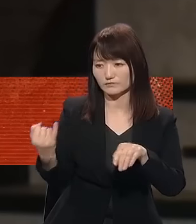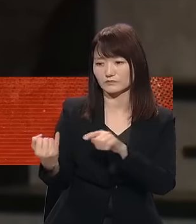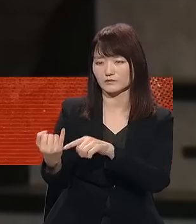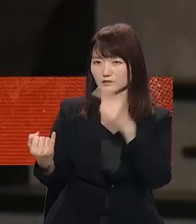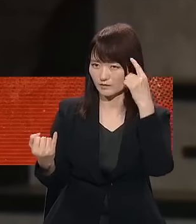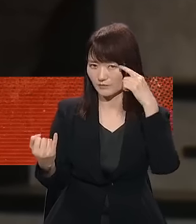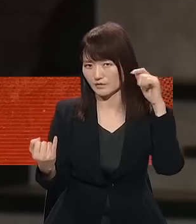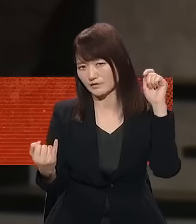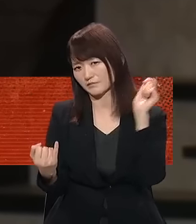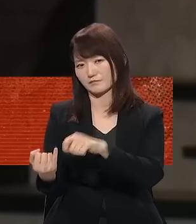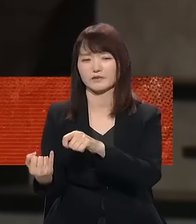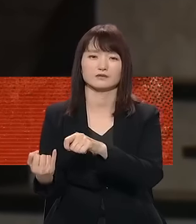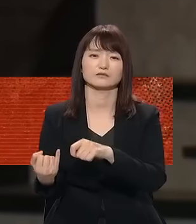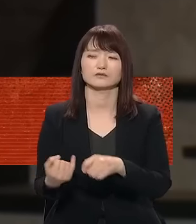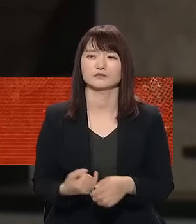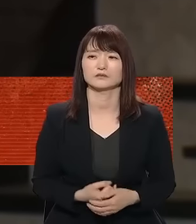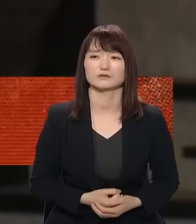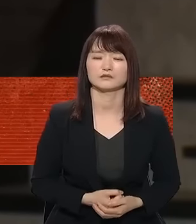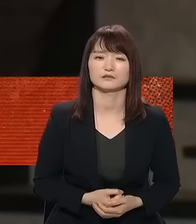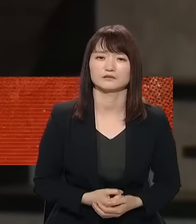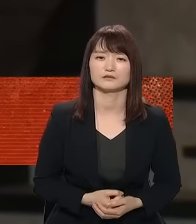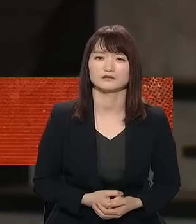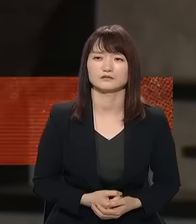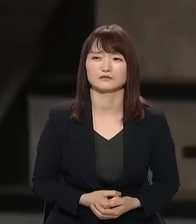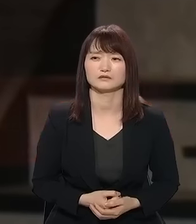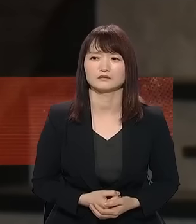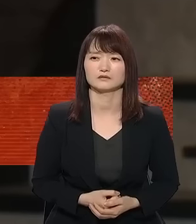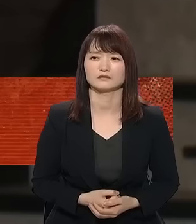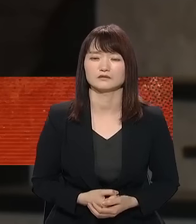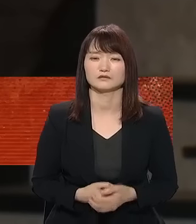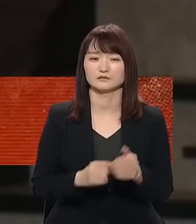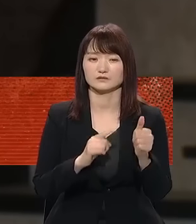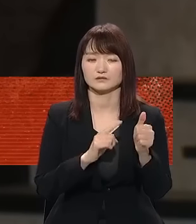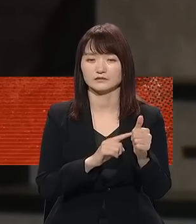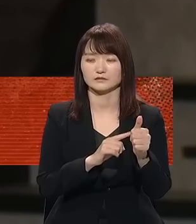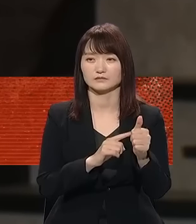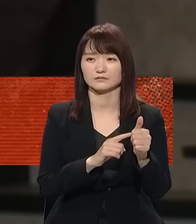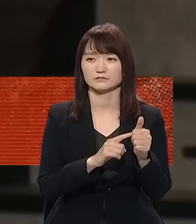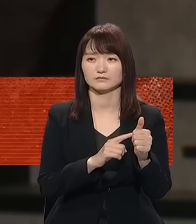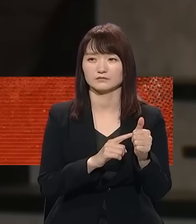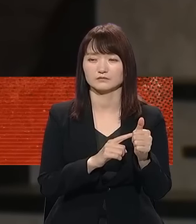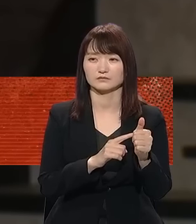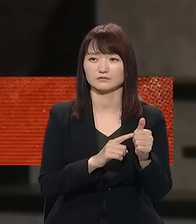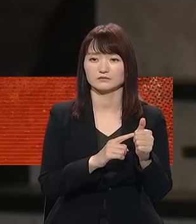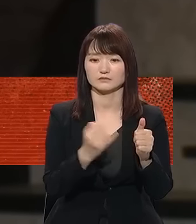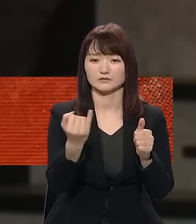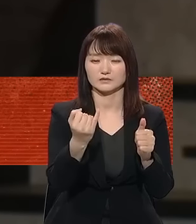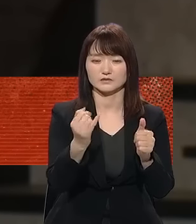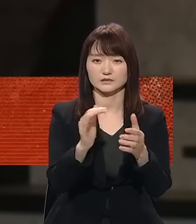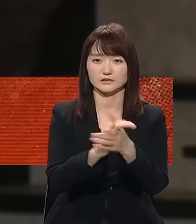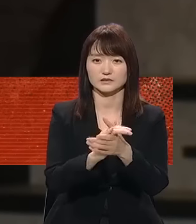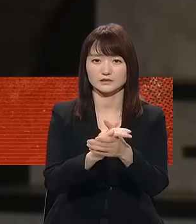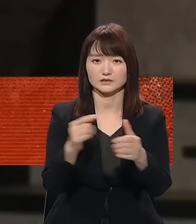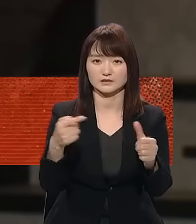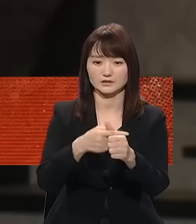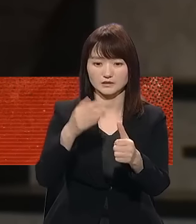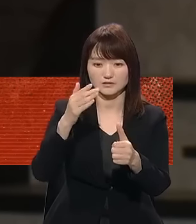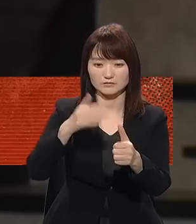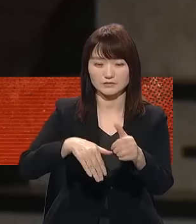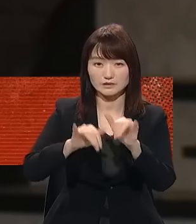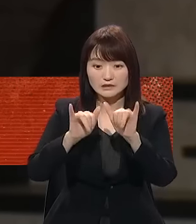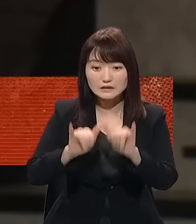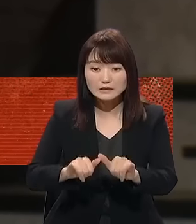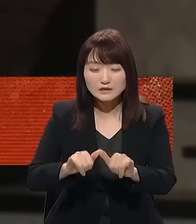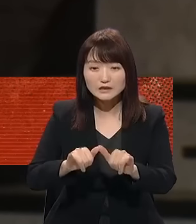머리를 갖다가 때리기 시작을 했다는 거죠 그래서 나중에이 남자 친구 권씨가 자기 여자친구가 살인 미수가 될까 봐 결국